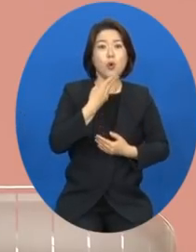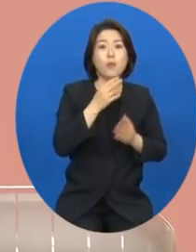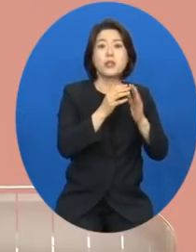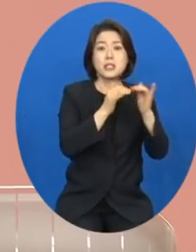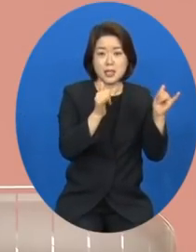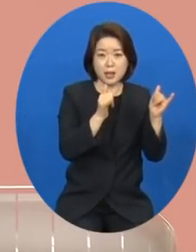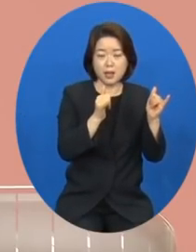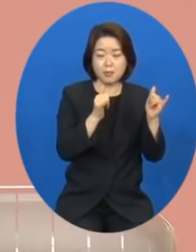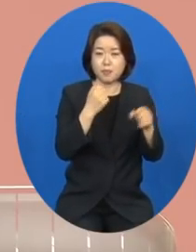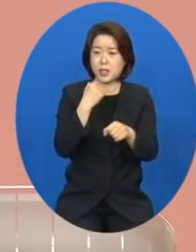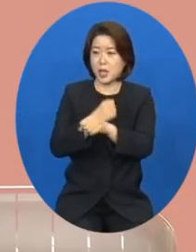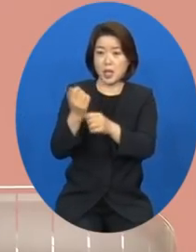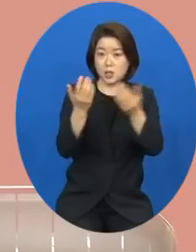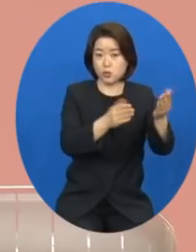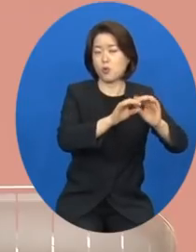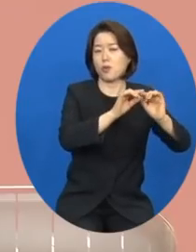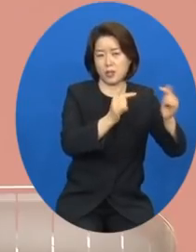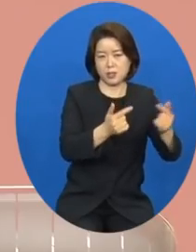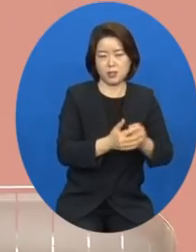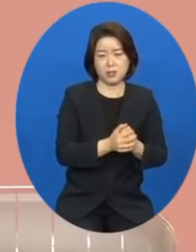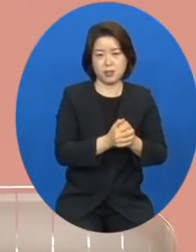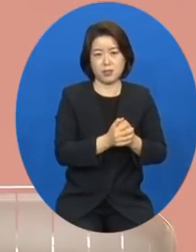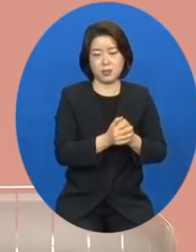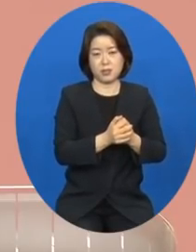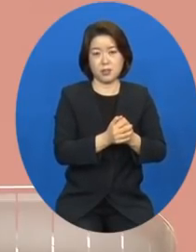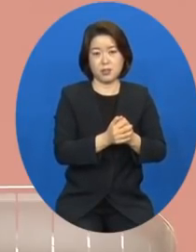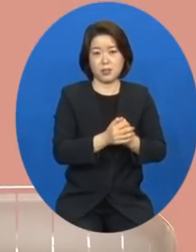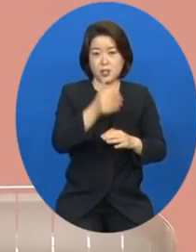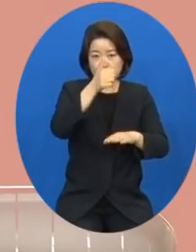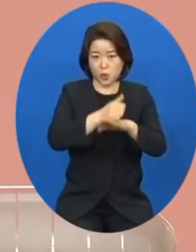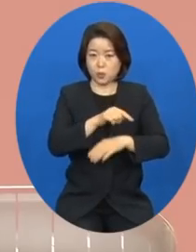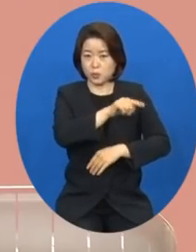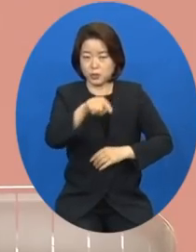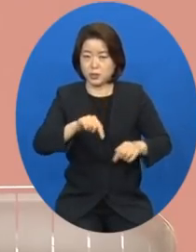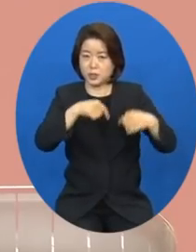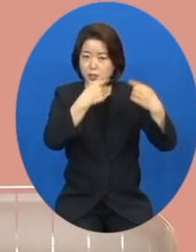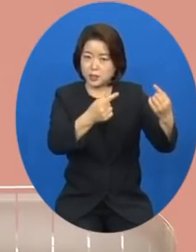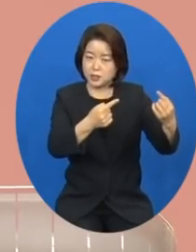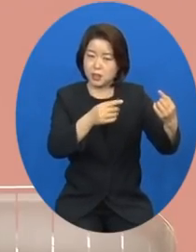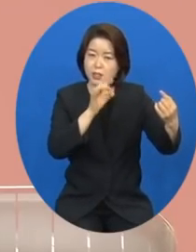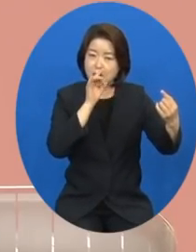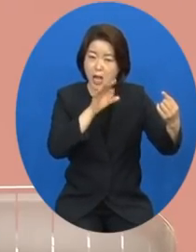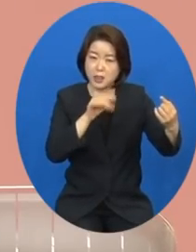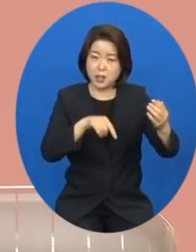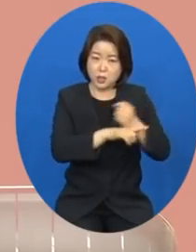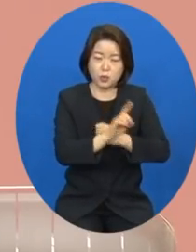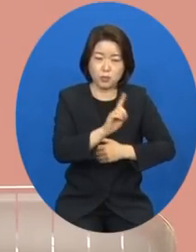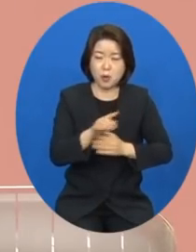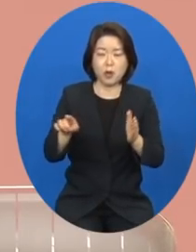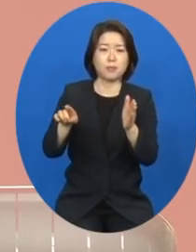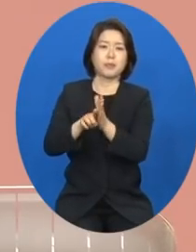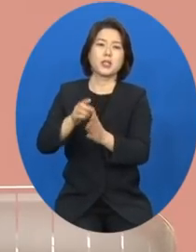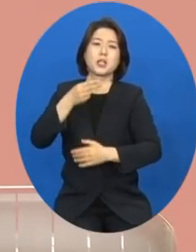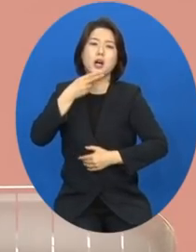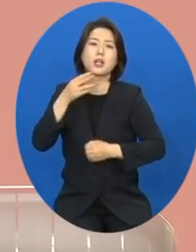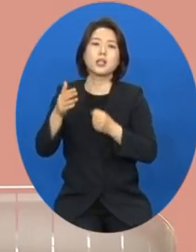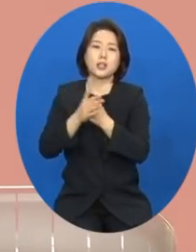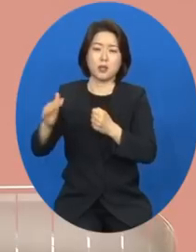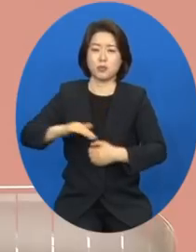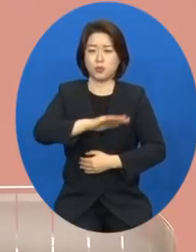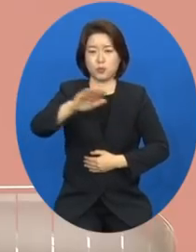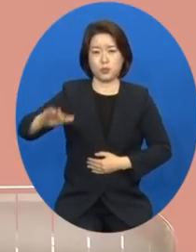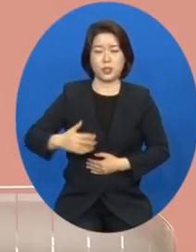사람들에게 하신 것이 아닙니까 결국 그들이 들어갈 수 없었던 것은 믿지 않았기 때문임을 우리는